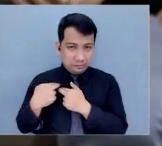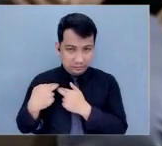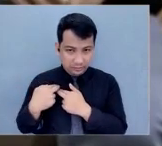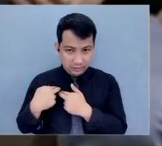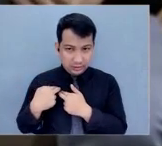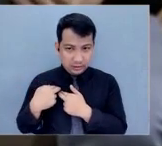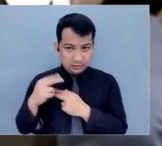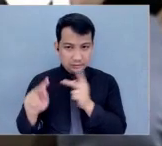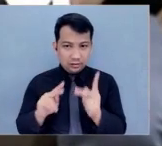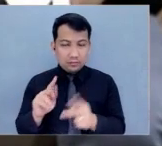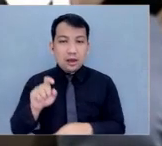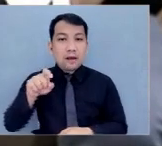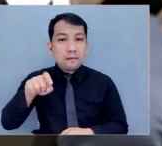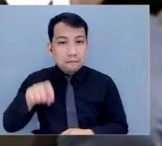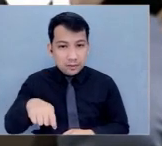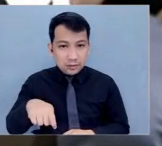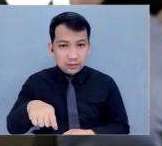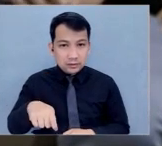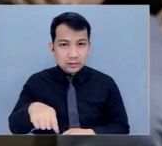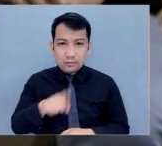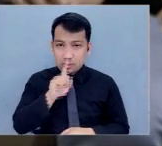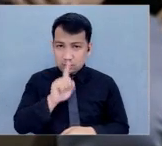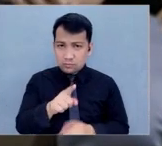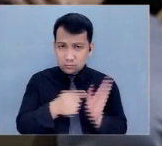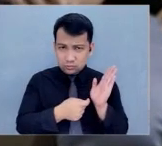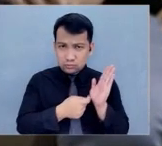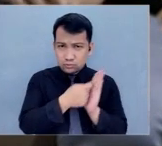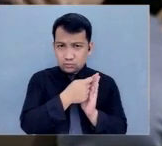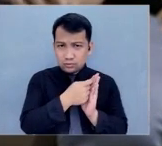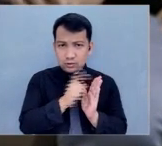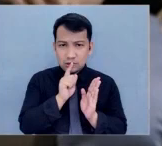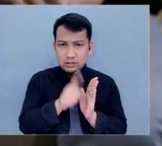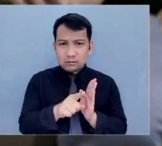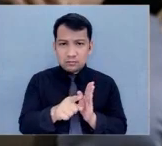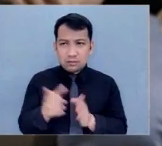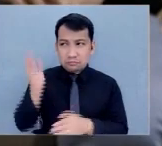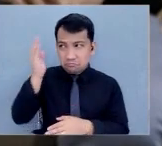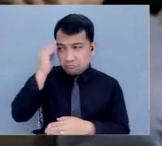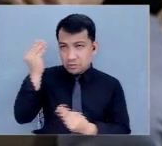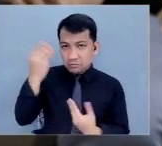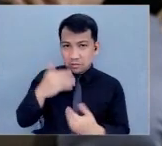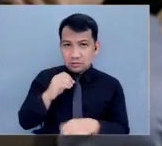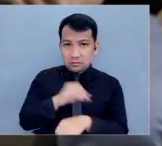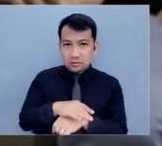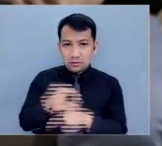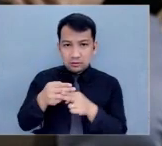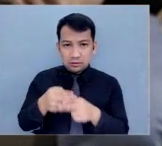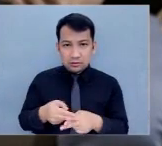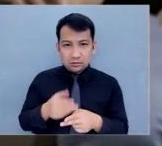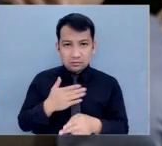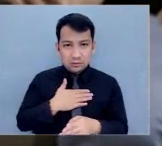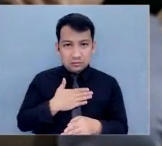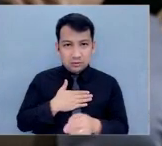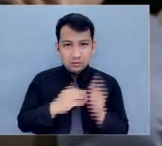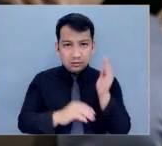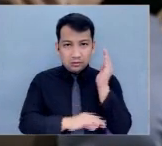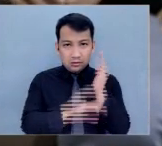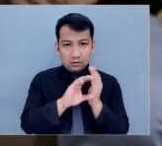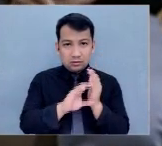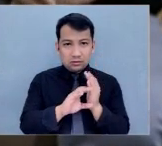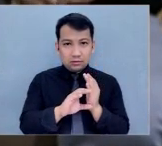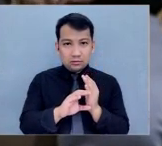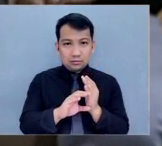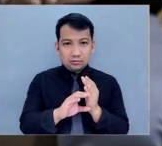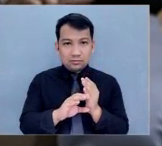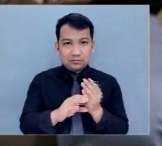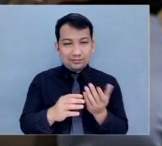na dapat fact-finding. Hindi yung nalaman nila na nasa pangalan ko yung condo, sugar daddy na ako bigla, di ba?